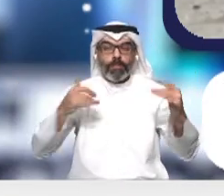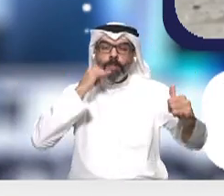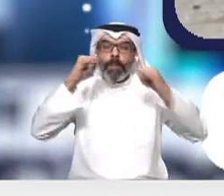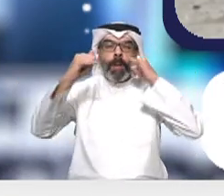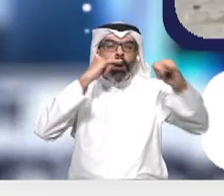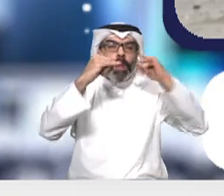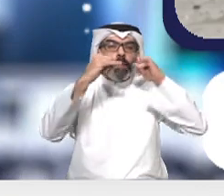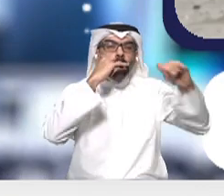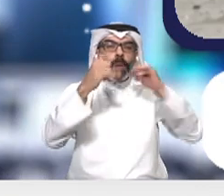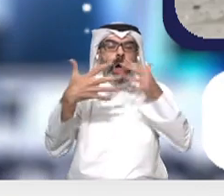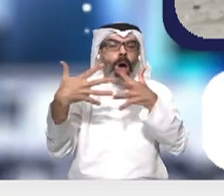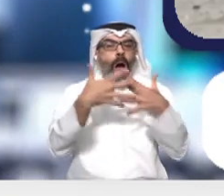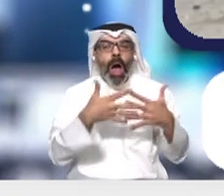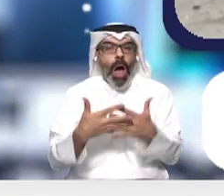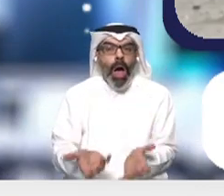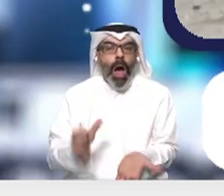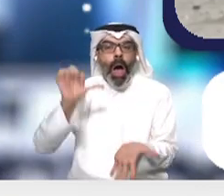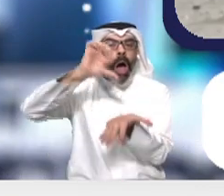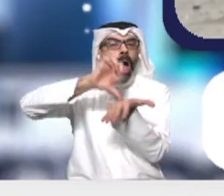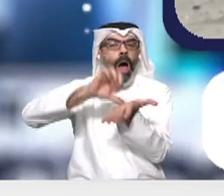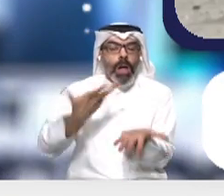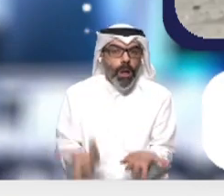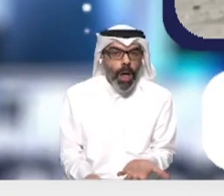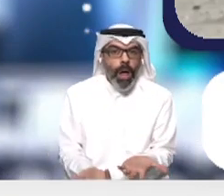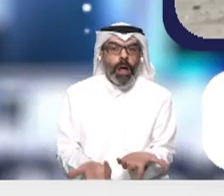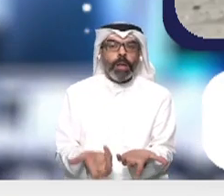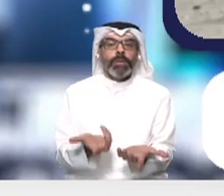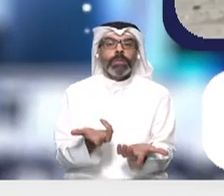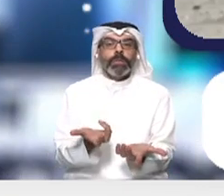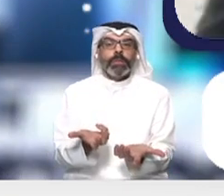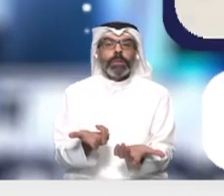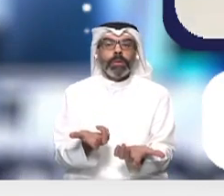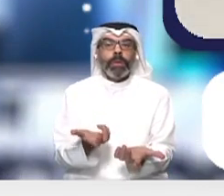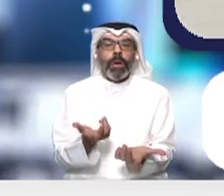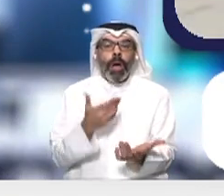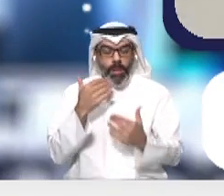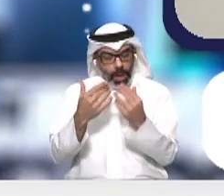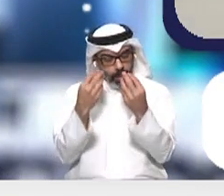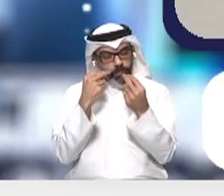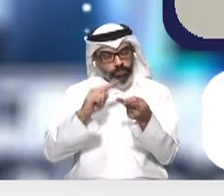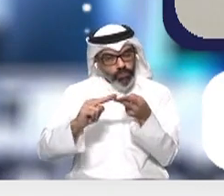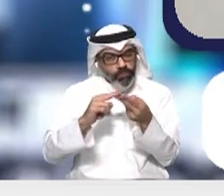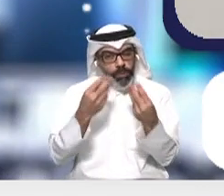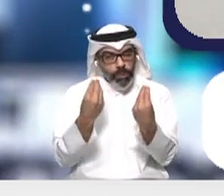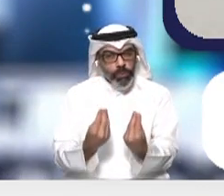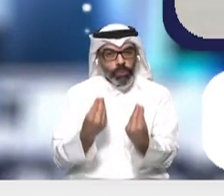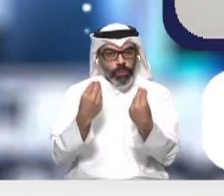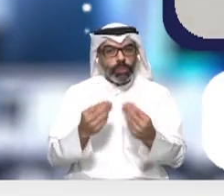بين الإدارة الأمريكية وإيران تحديدا حتى تهيئ الأجواء لإنجاح هذه